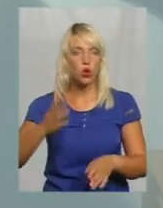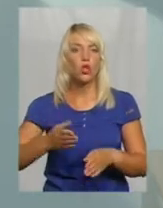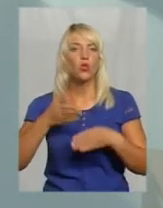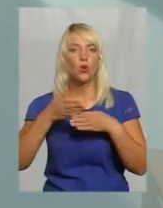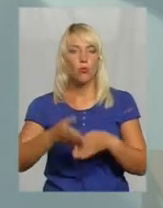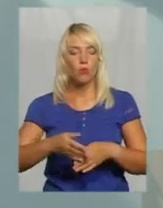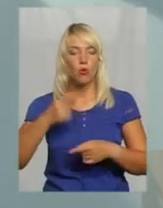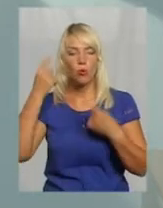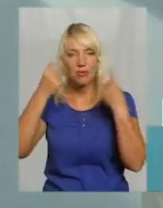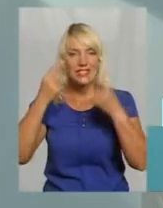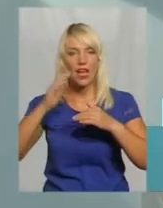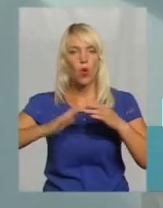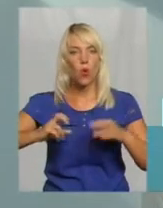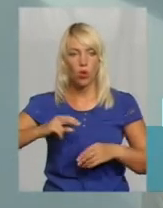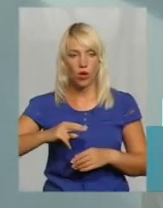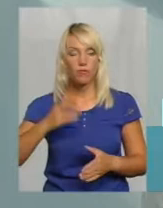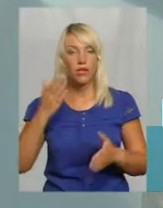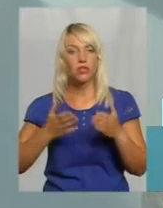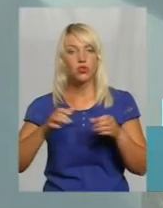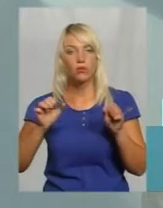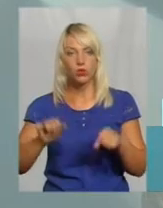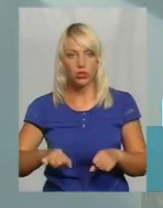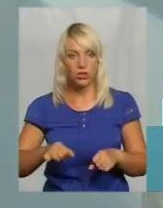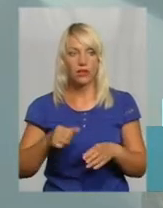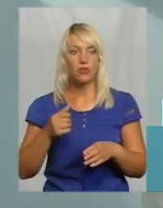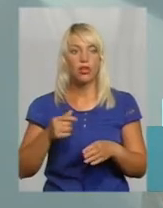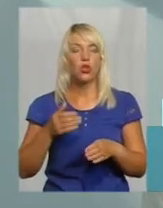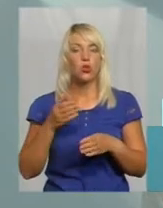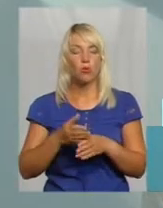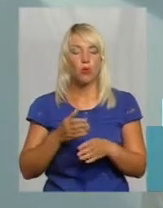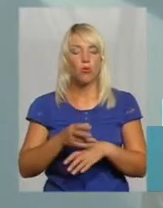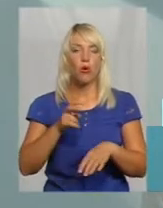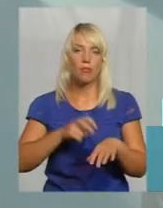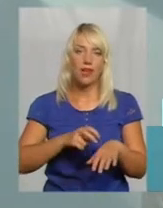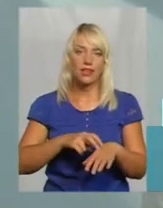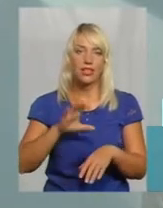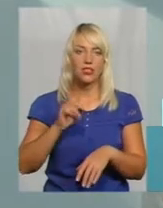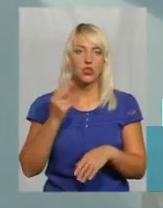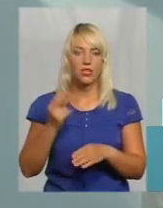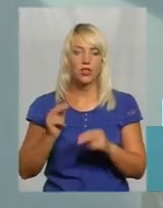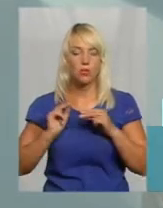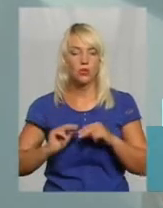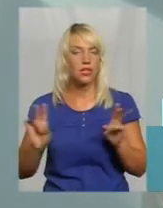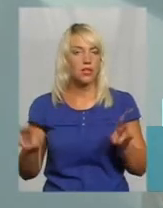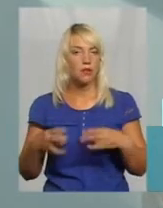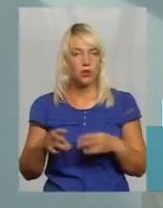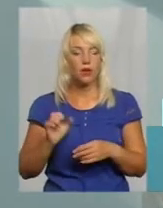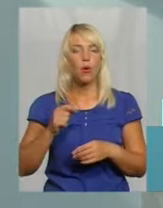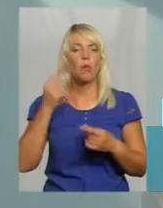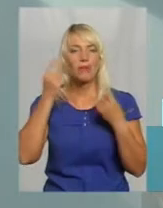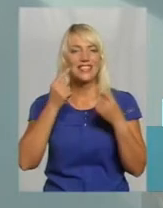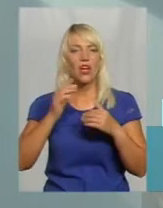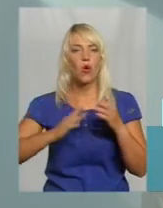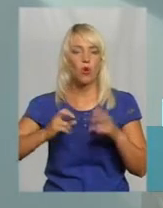допомоги психолога. Якщо, можливо, допомоги медика і соціального працівника їм не треба, то психолога, як правило, потребують